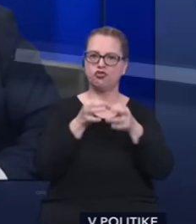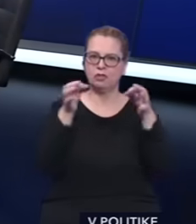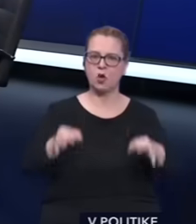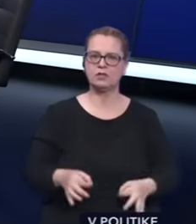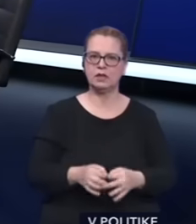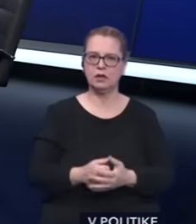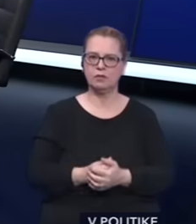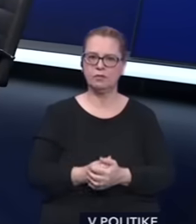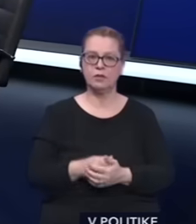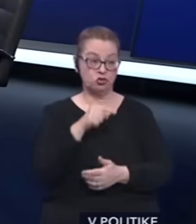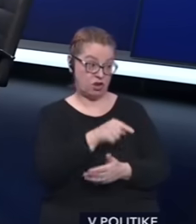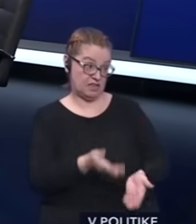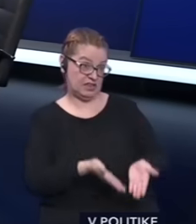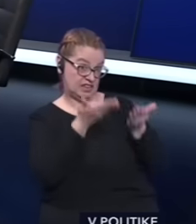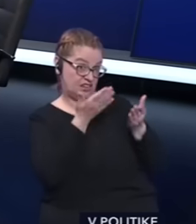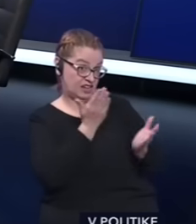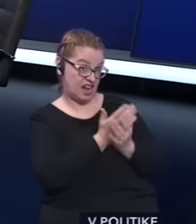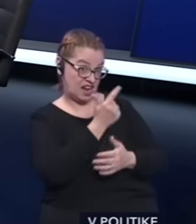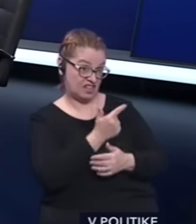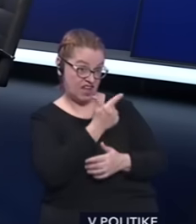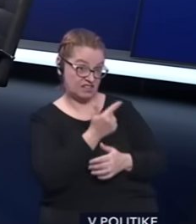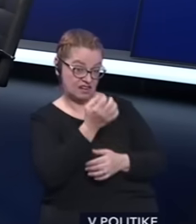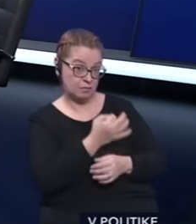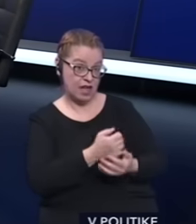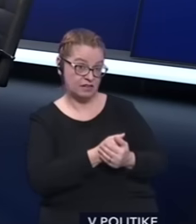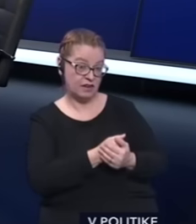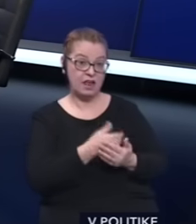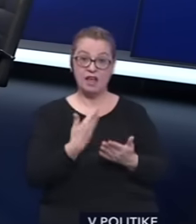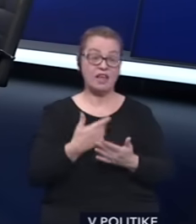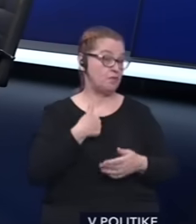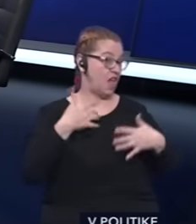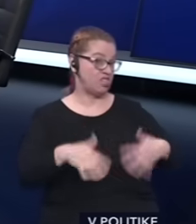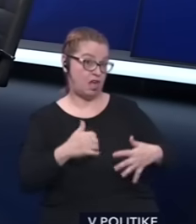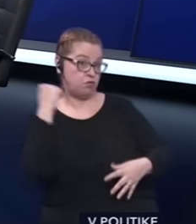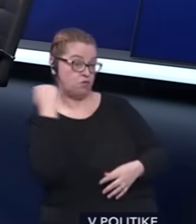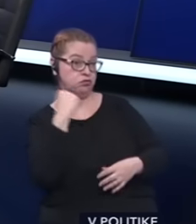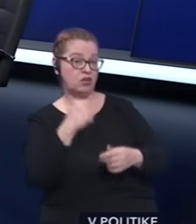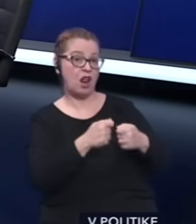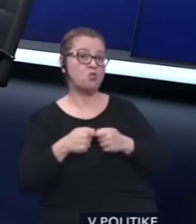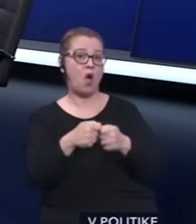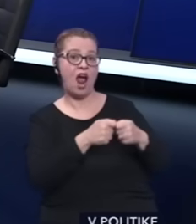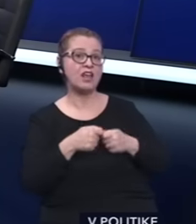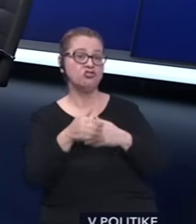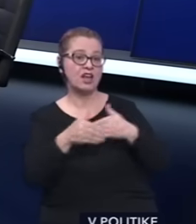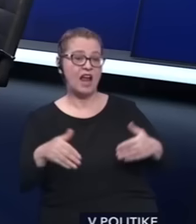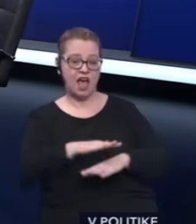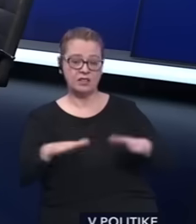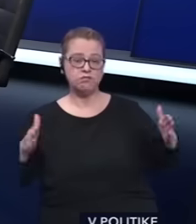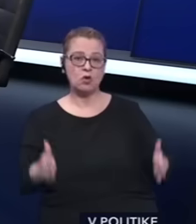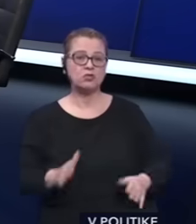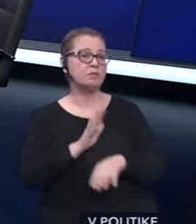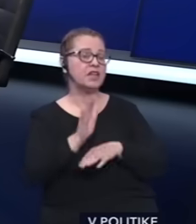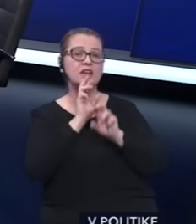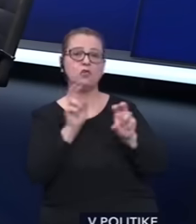že ste zdvihli daň na 20%. Lebo to bola systémová zmena. Keby som nebúchal na koaličných radách po stole, nikdy by učitelia